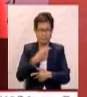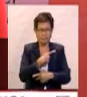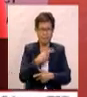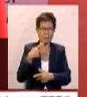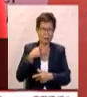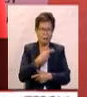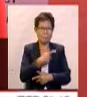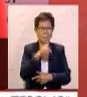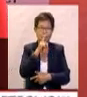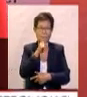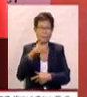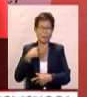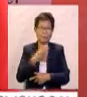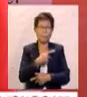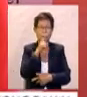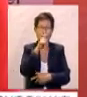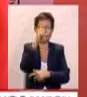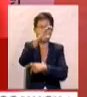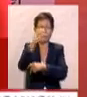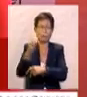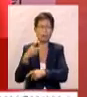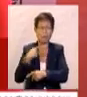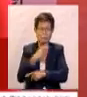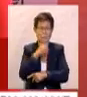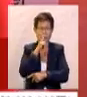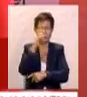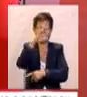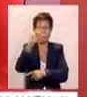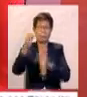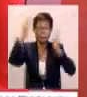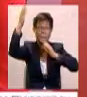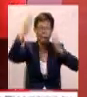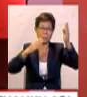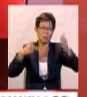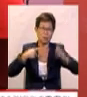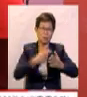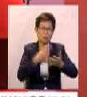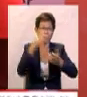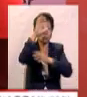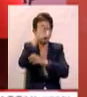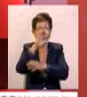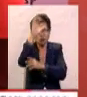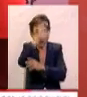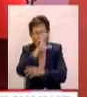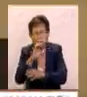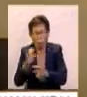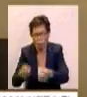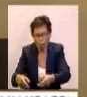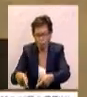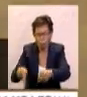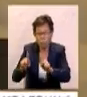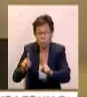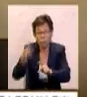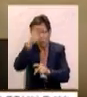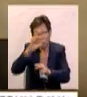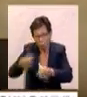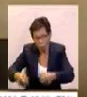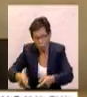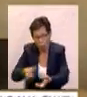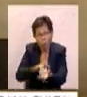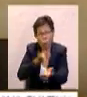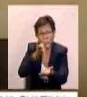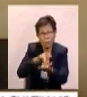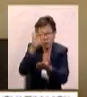ni memang apa dia syarikat tempatan. So sebab tu we want to look for opportunities to